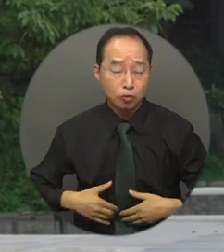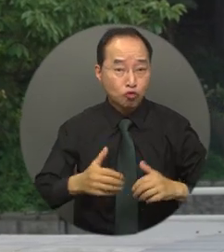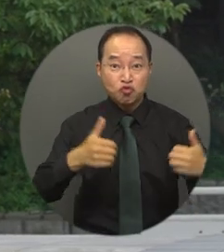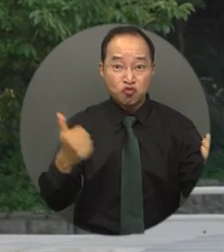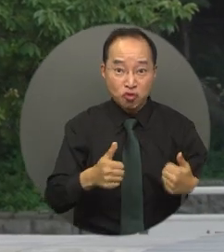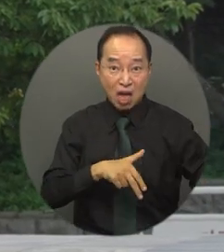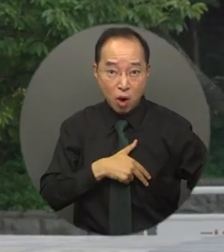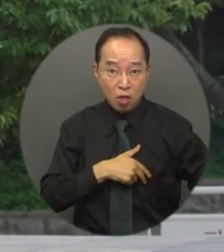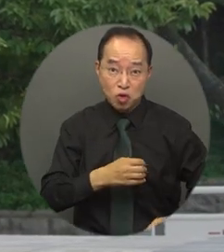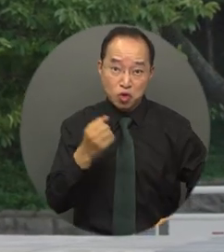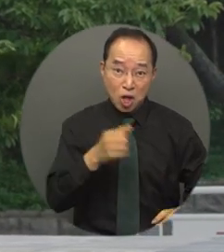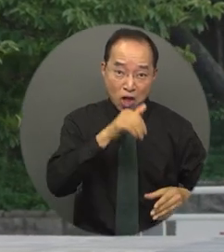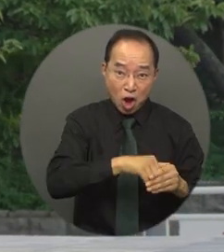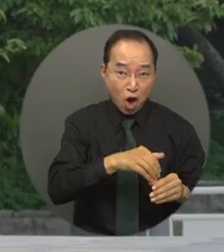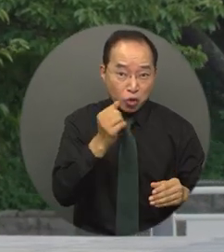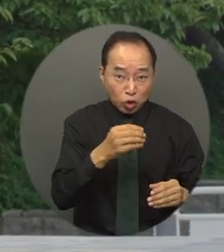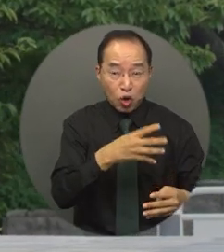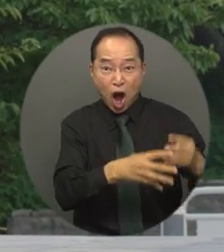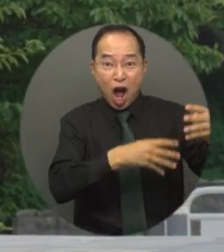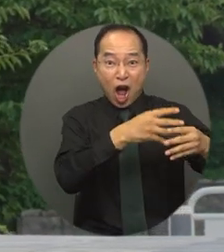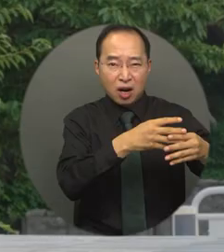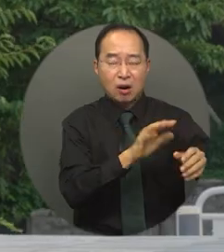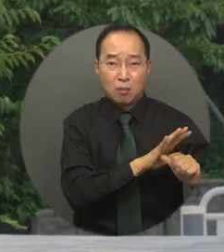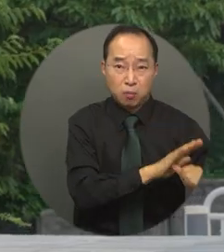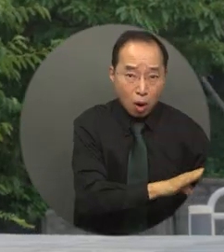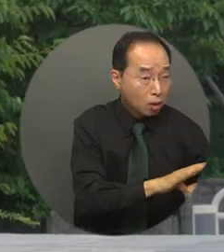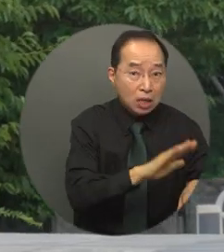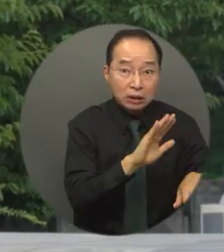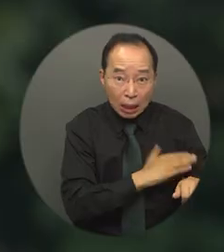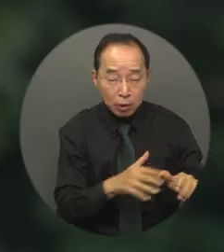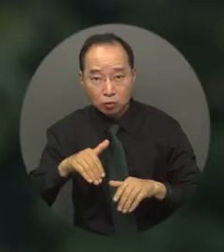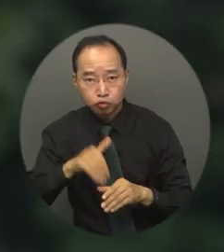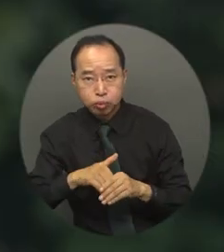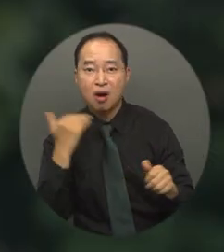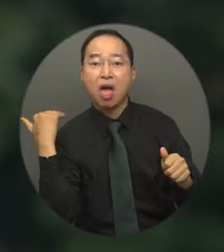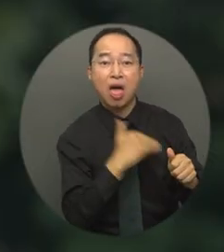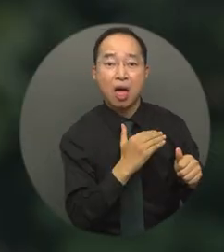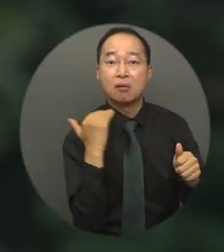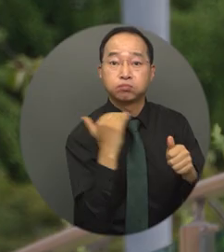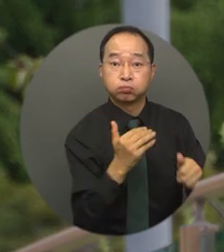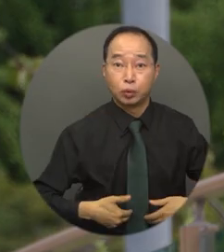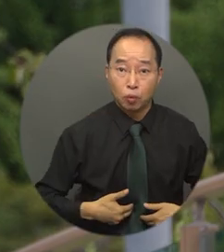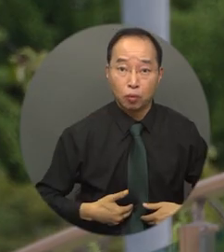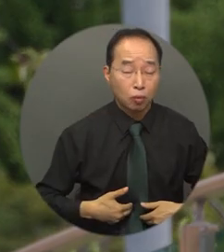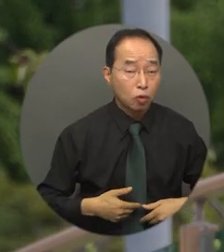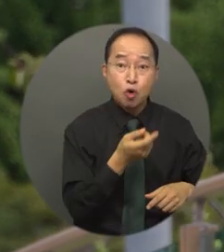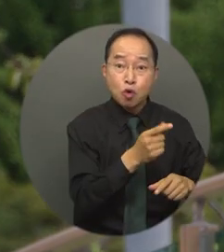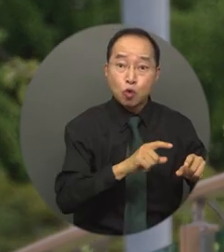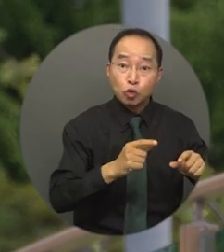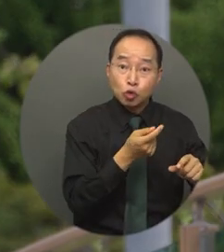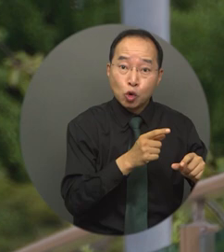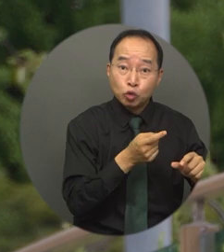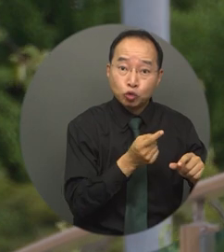국회의원 연임을 제한하고 국민 소환제 등 시민 통제를 강화해야 합니다.